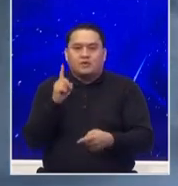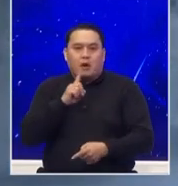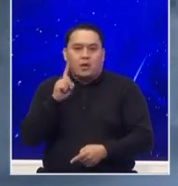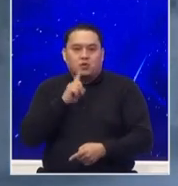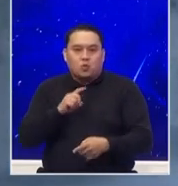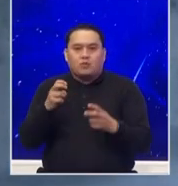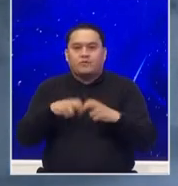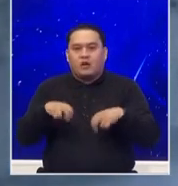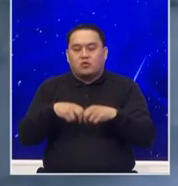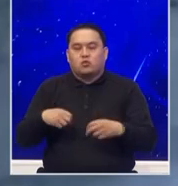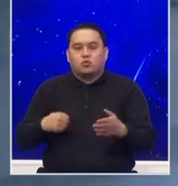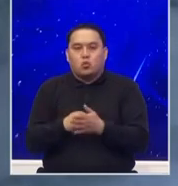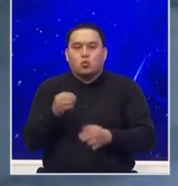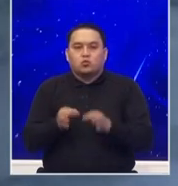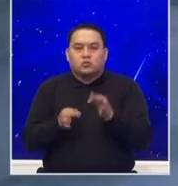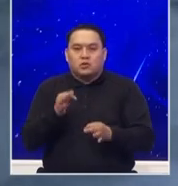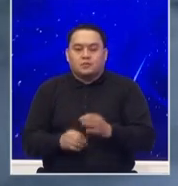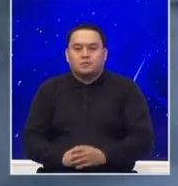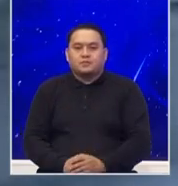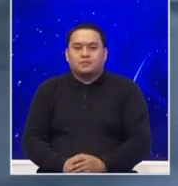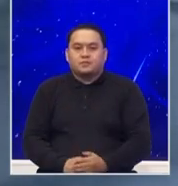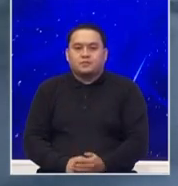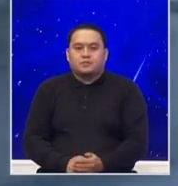По данному факту возбуждено уголовное дело.